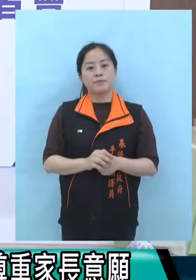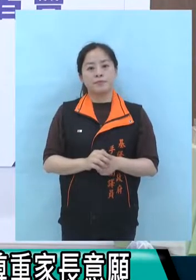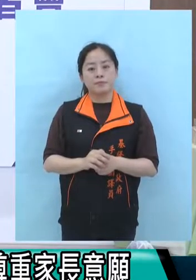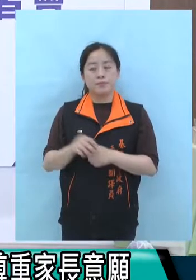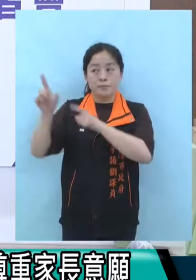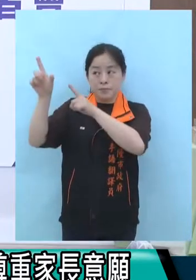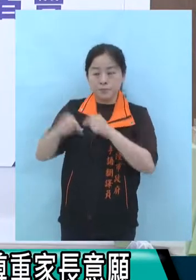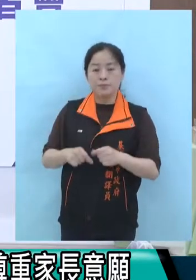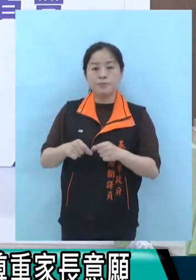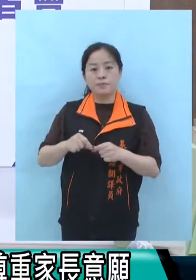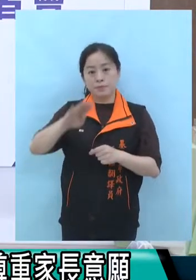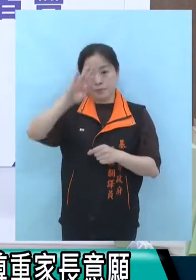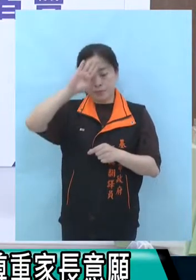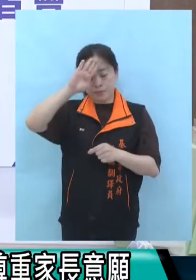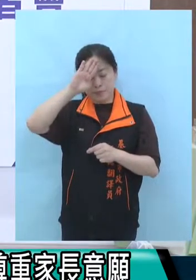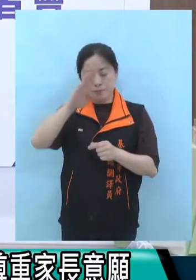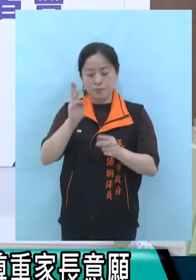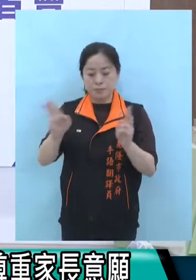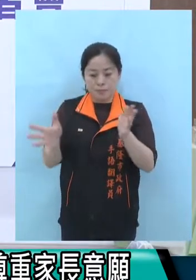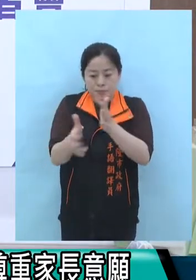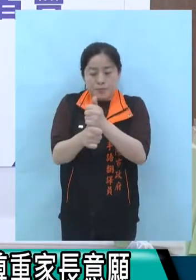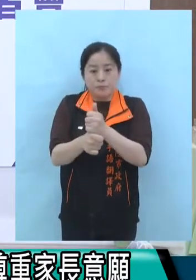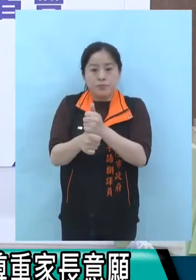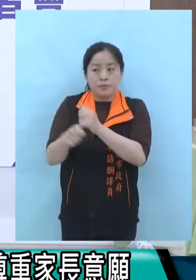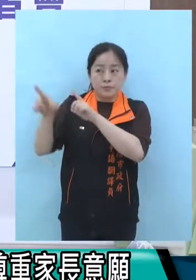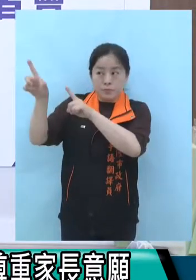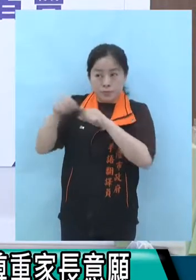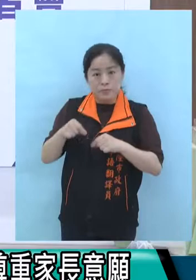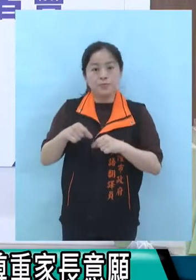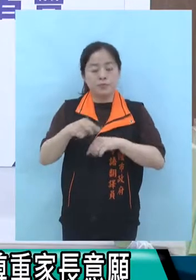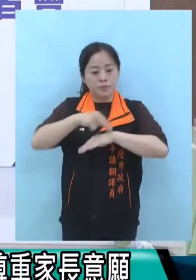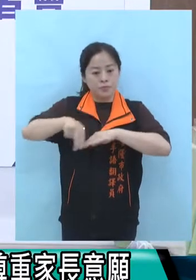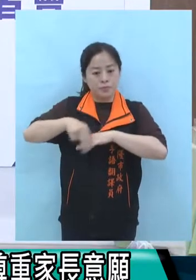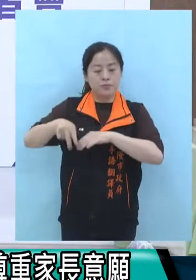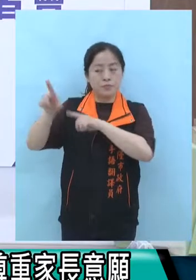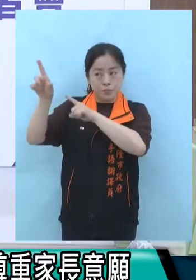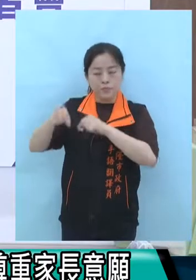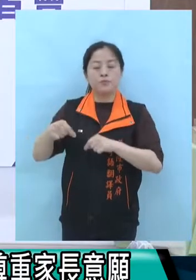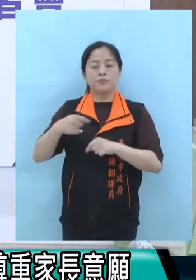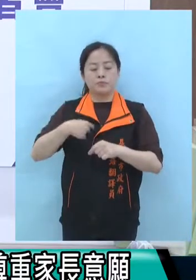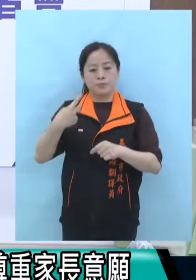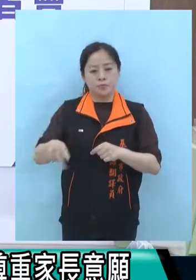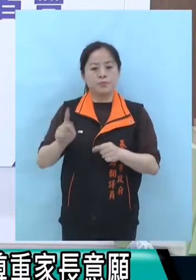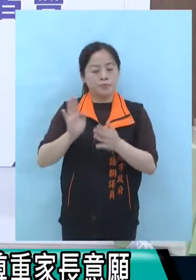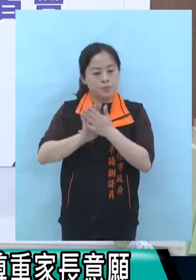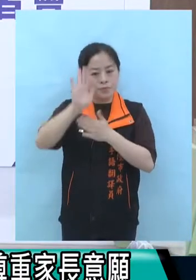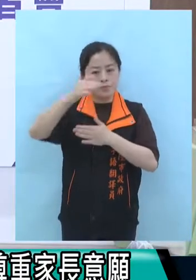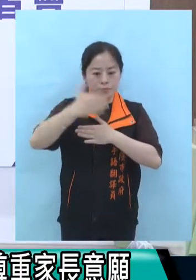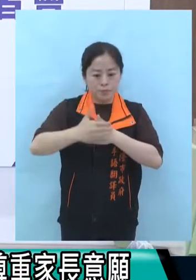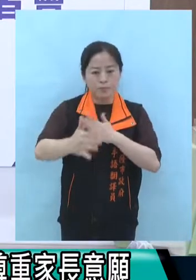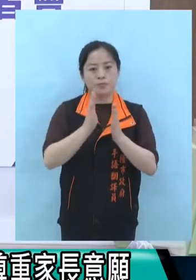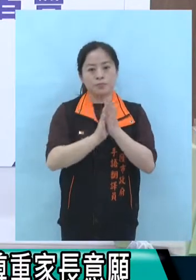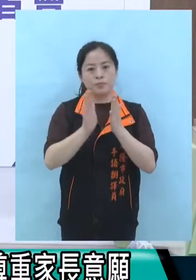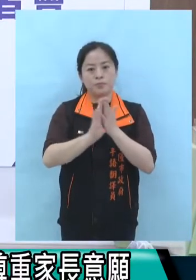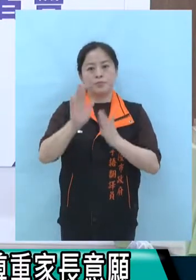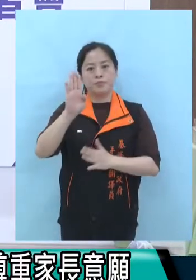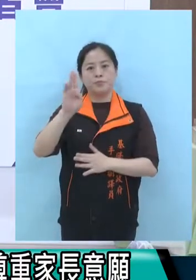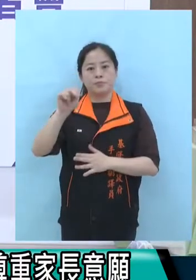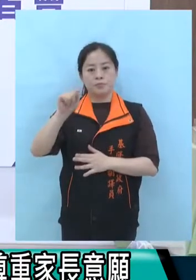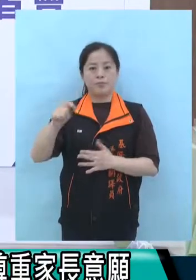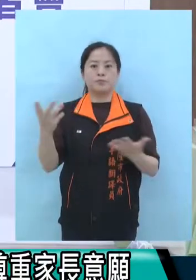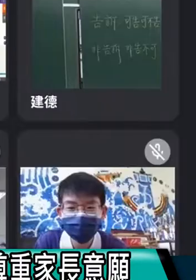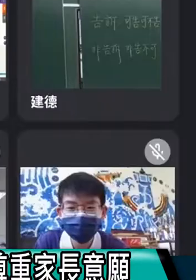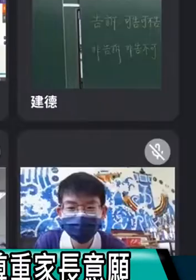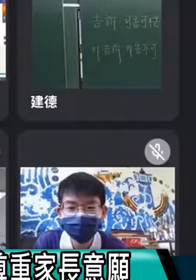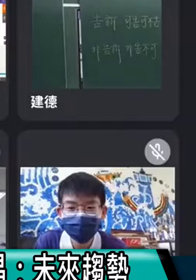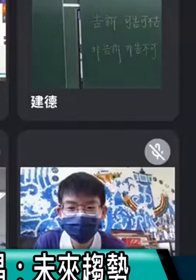遵照这个 CDC 的一个指引还有他们的一个规划要求，我们在进行后续的 BNT 的疫苗施打规